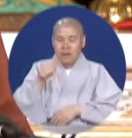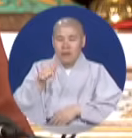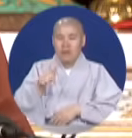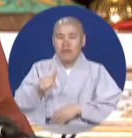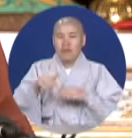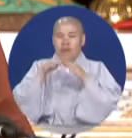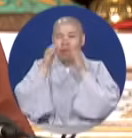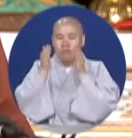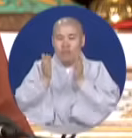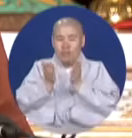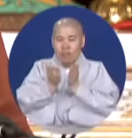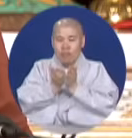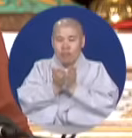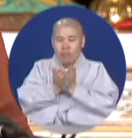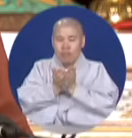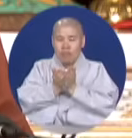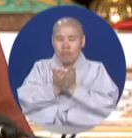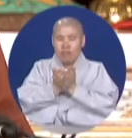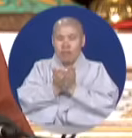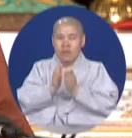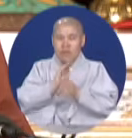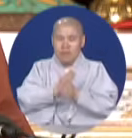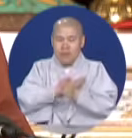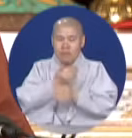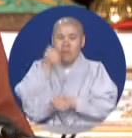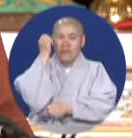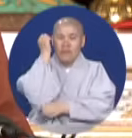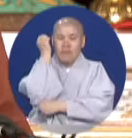모든 그 재앙의 근원이